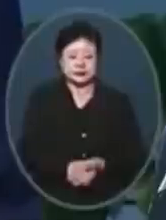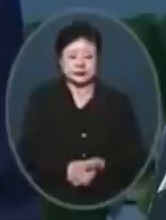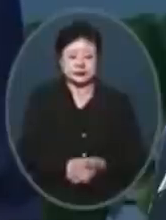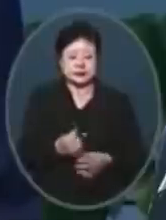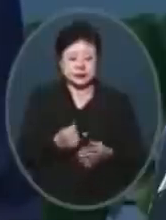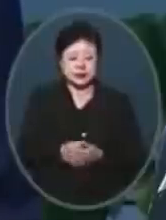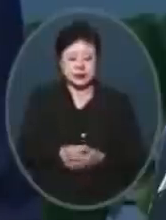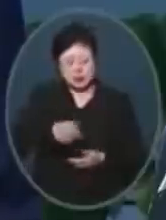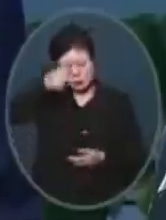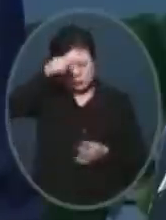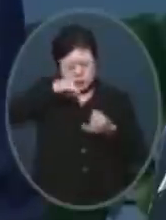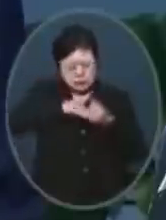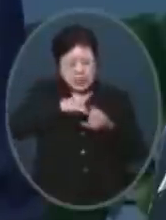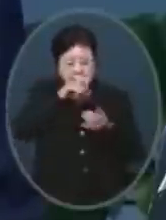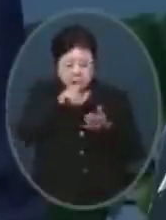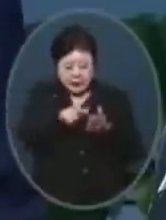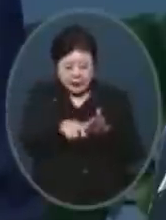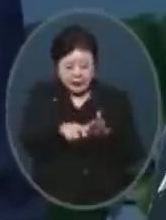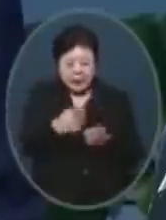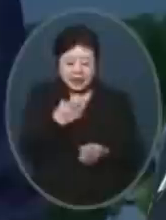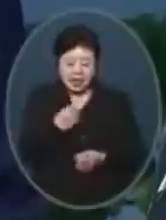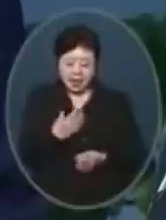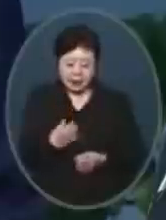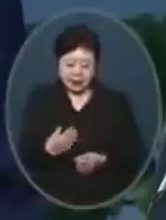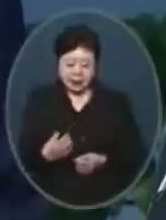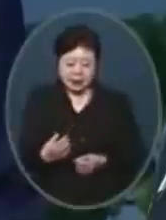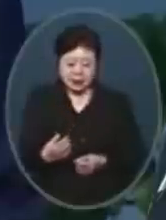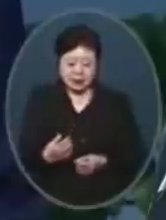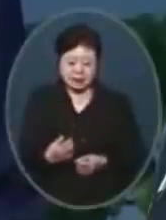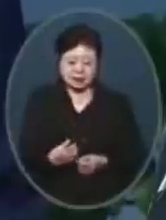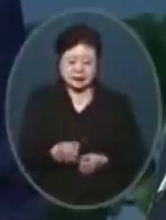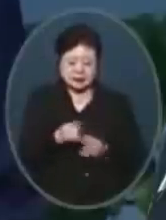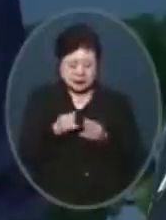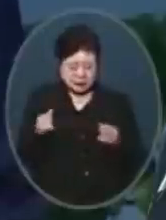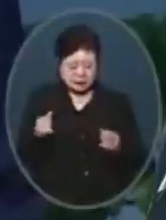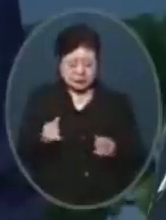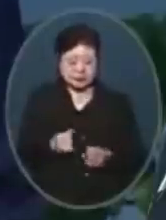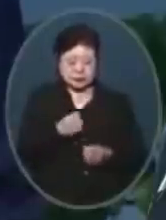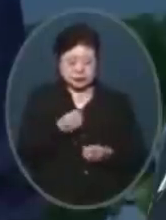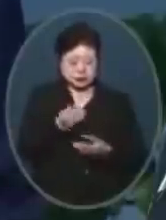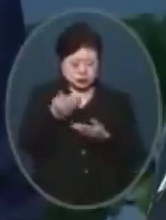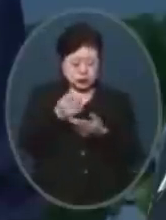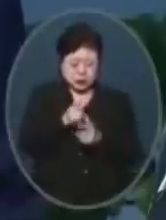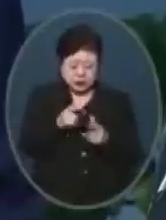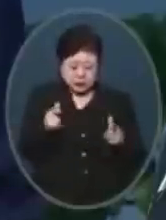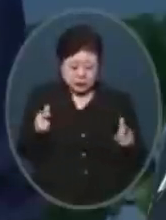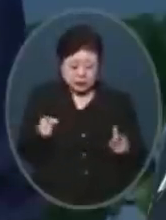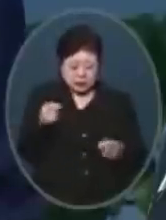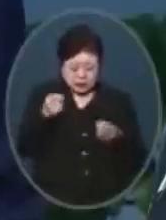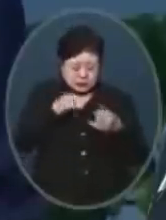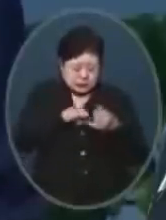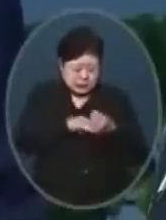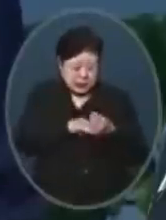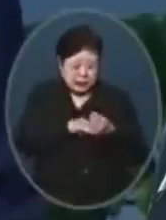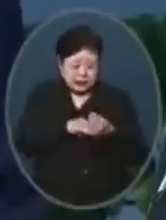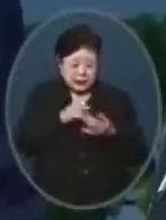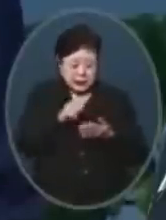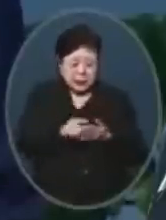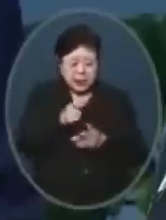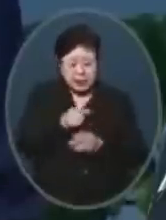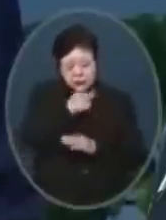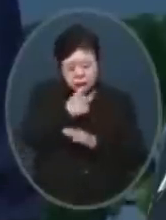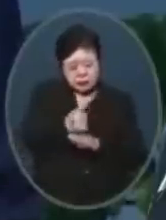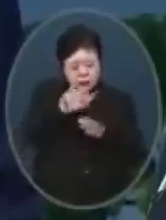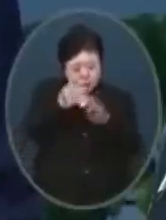그러므로 구약시대에 아브라함의 선민들만 하나님이 축복을 준 것이 아니라 신약시대에 와서는 예수